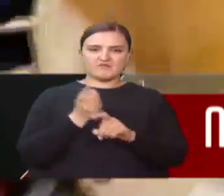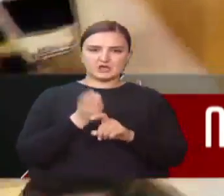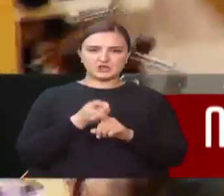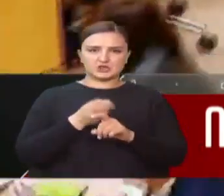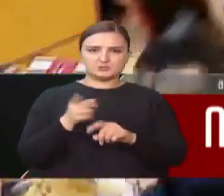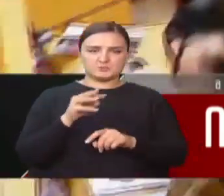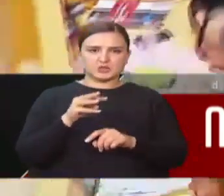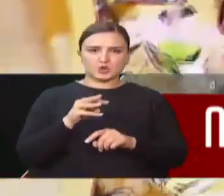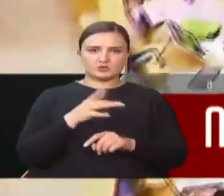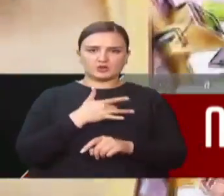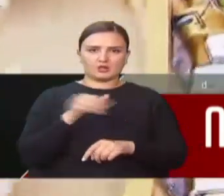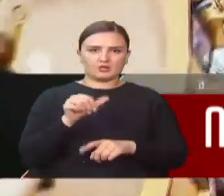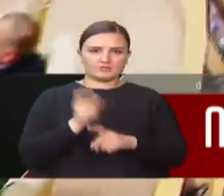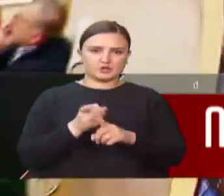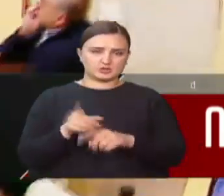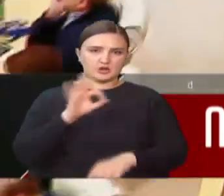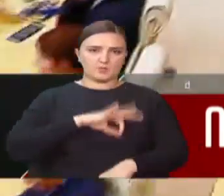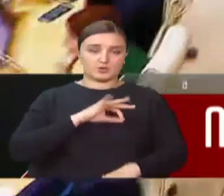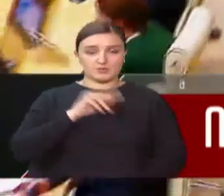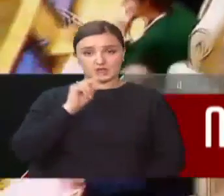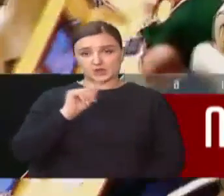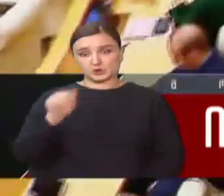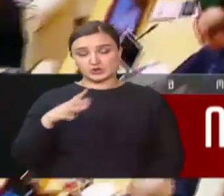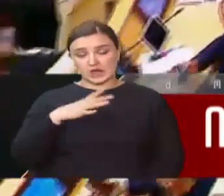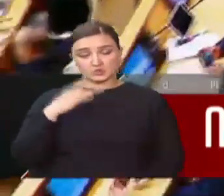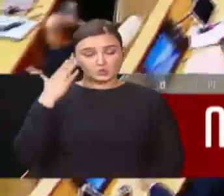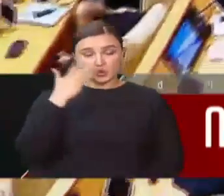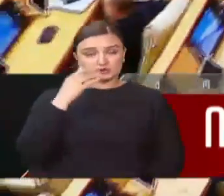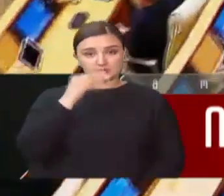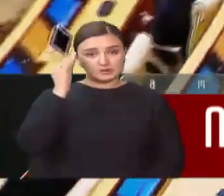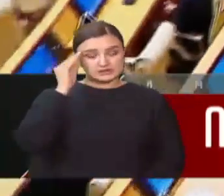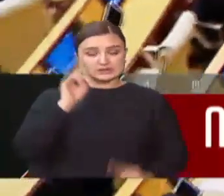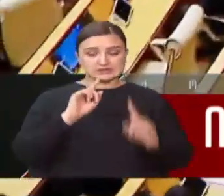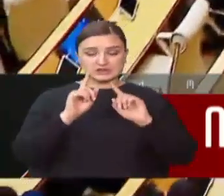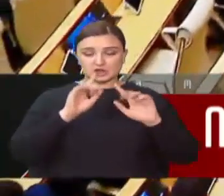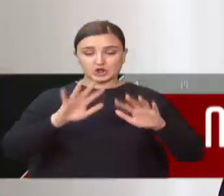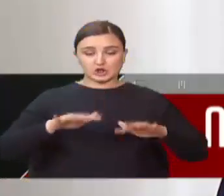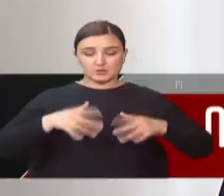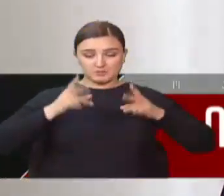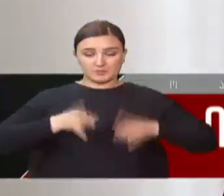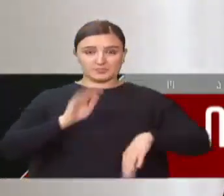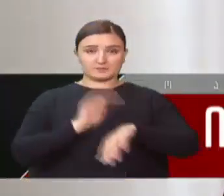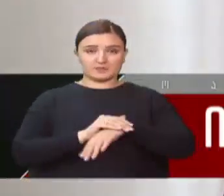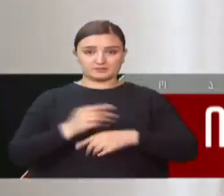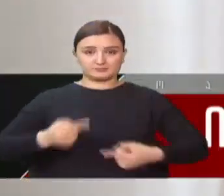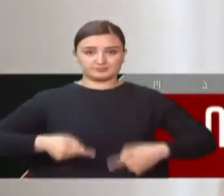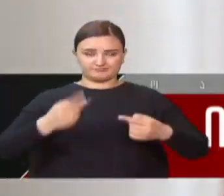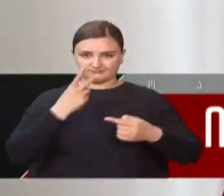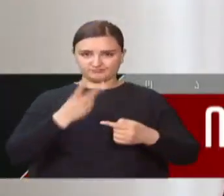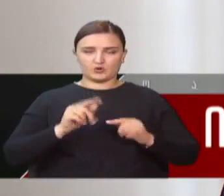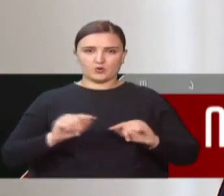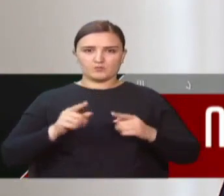metodebis camogene bași adanașaulups, cartul oțne bis liderebis azrit, Sxdomaze momxdarma paktma daadastura rom